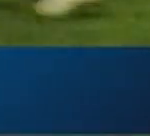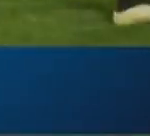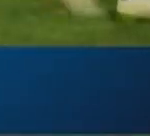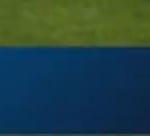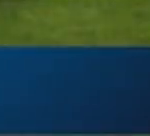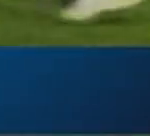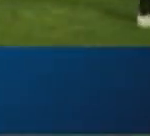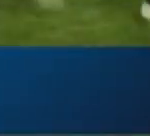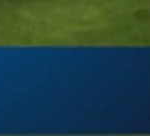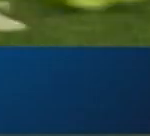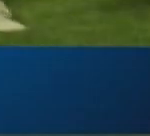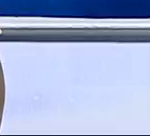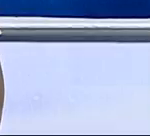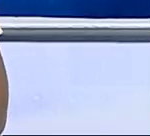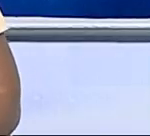lice.